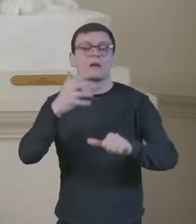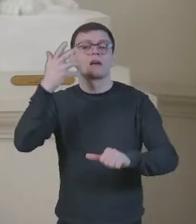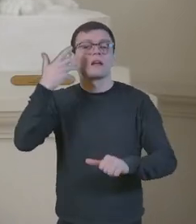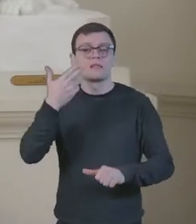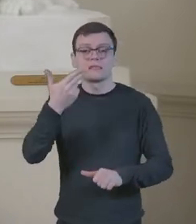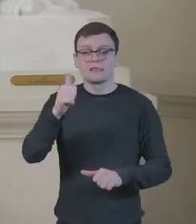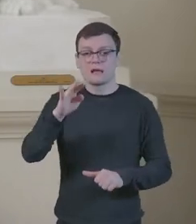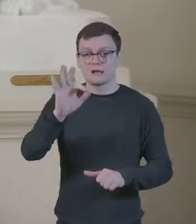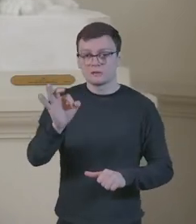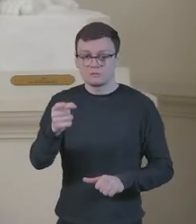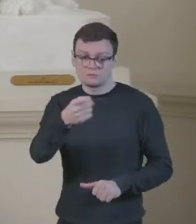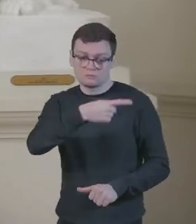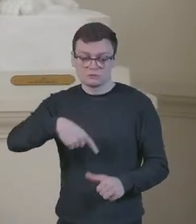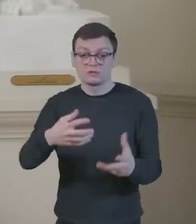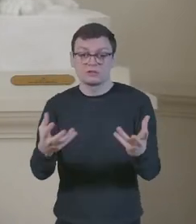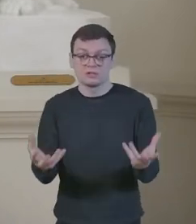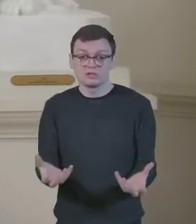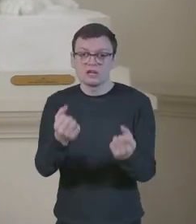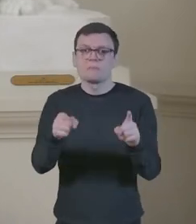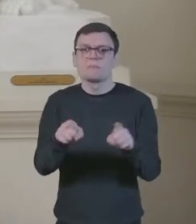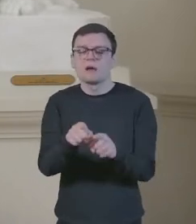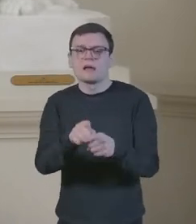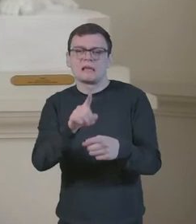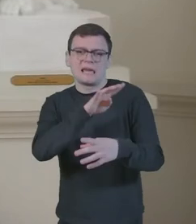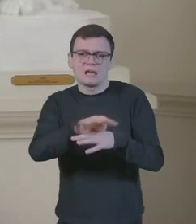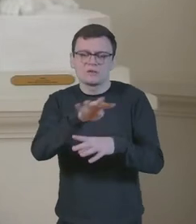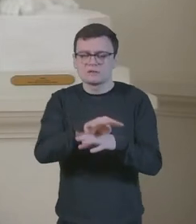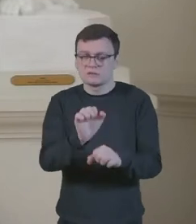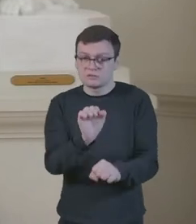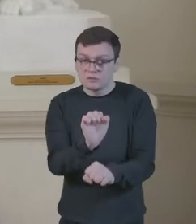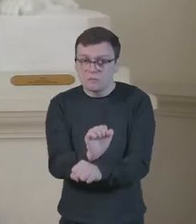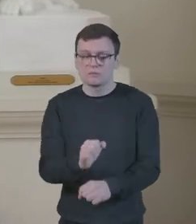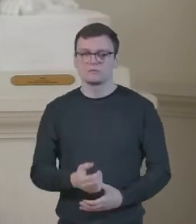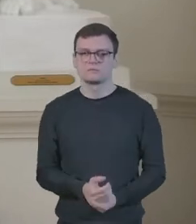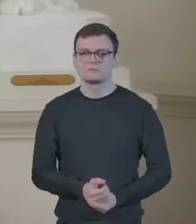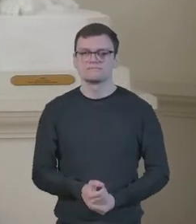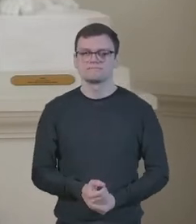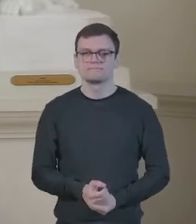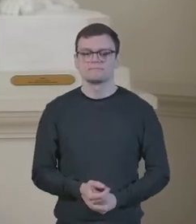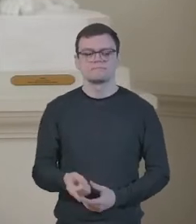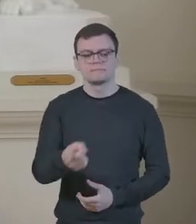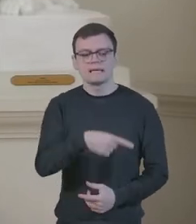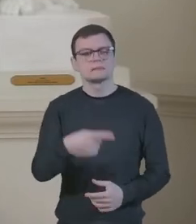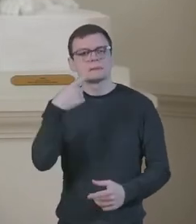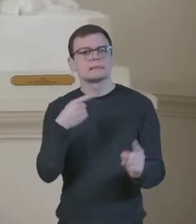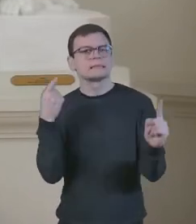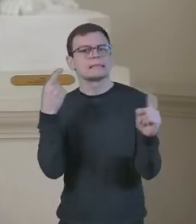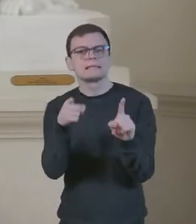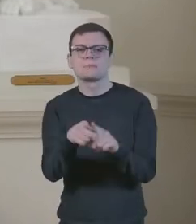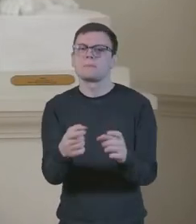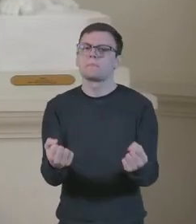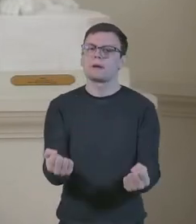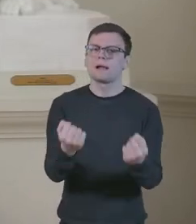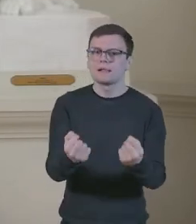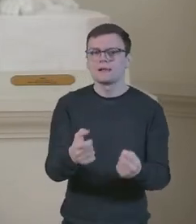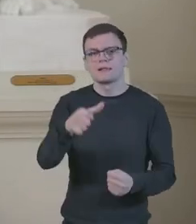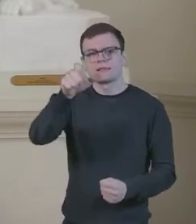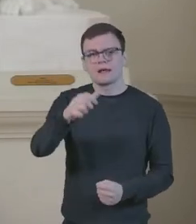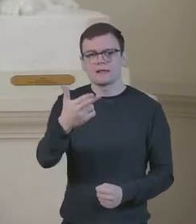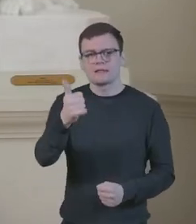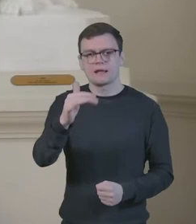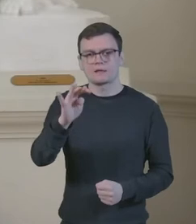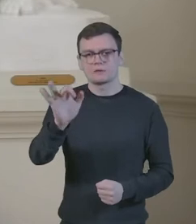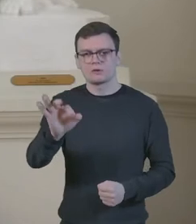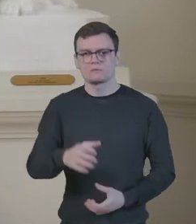NATO mus išgelbėjo ir sustabdė genocidą, nuo tada mes siekiame ir tikrai palaikome narystę NATO. Mes